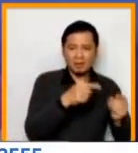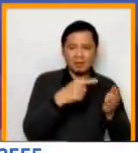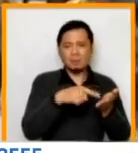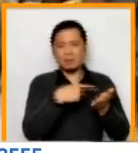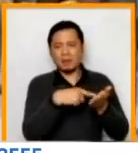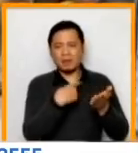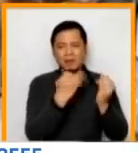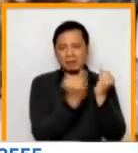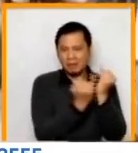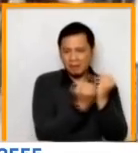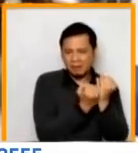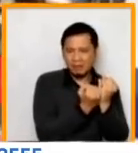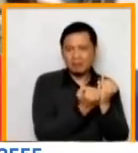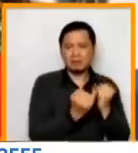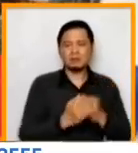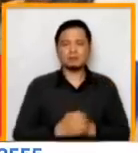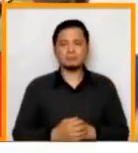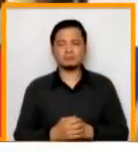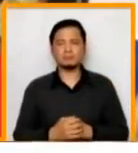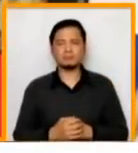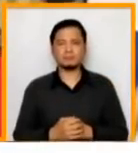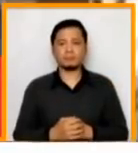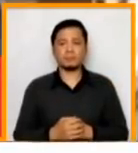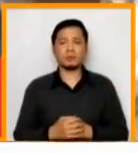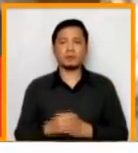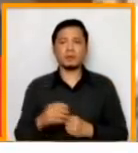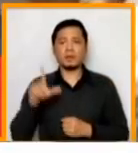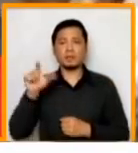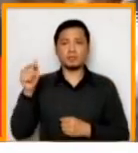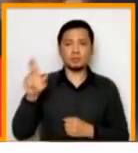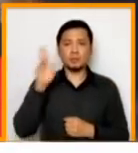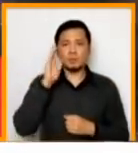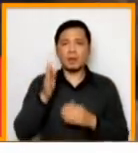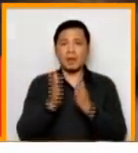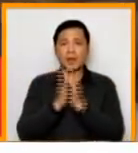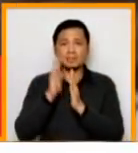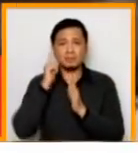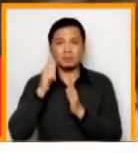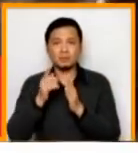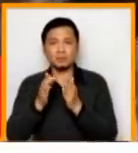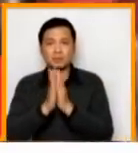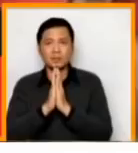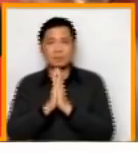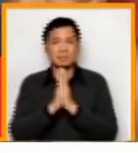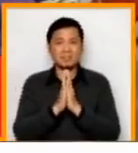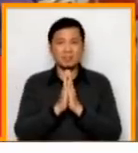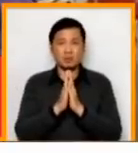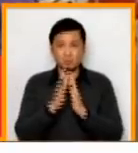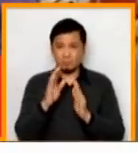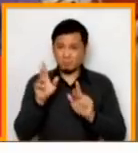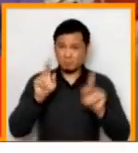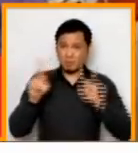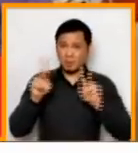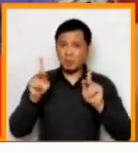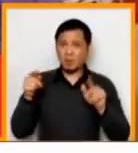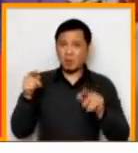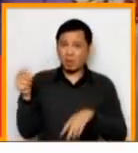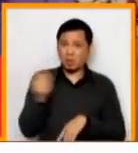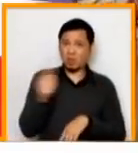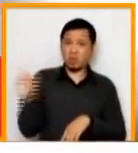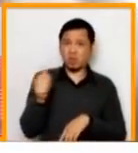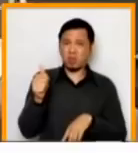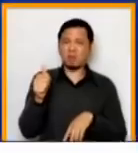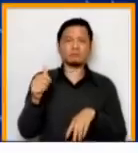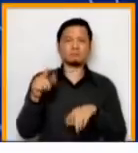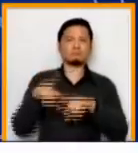kilal. Hinihintay din ng LGU ang request na moratorium sa mga bumibiyahe sa lungsod mula sa Negros